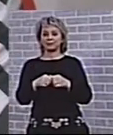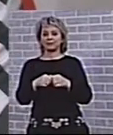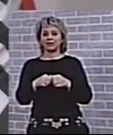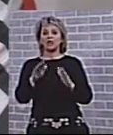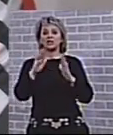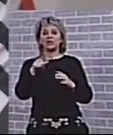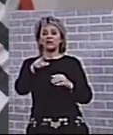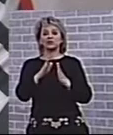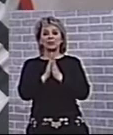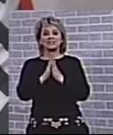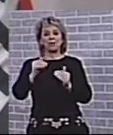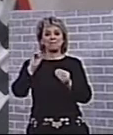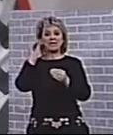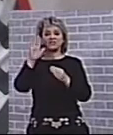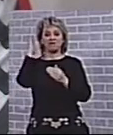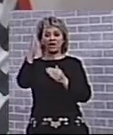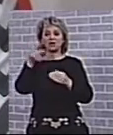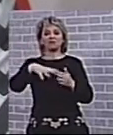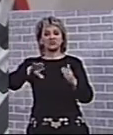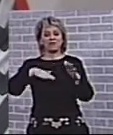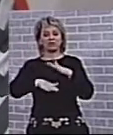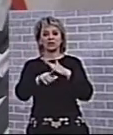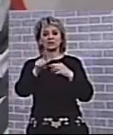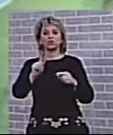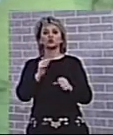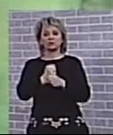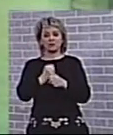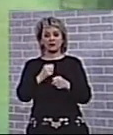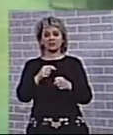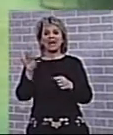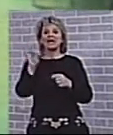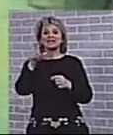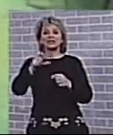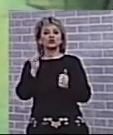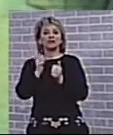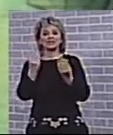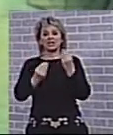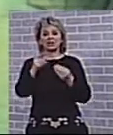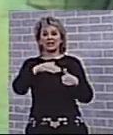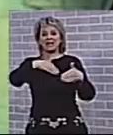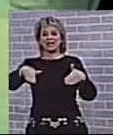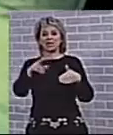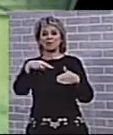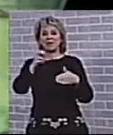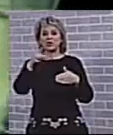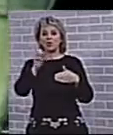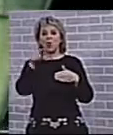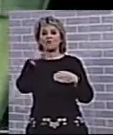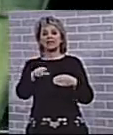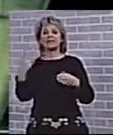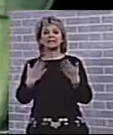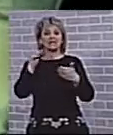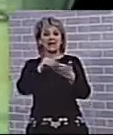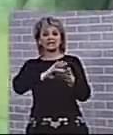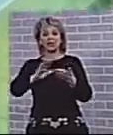И ведь просили бить вверх, все вниз, я что делаю? Ростовчанки часто играют на линейную Майю Петрову, и она, если